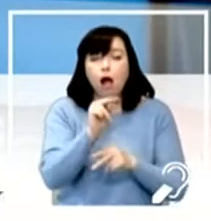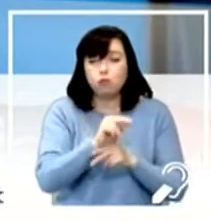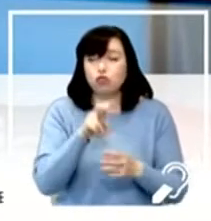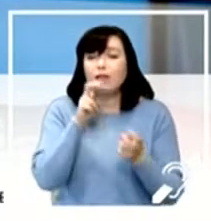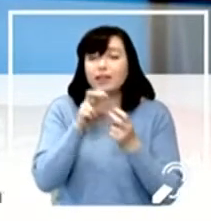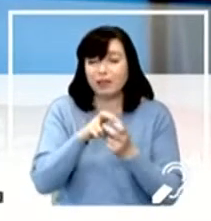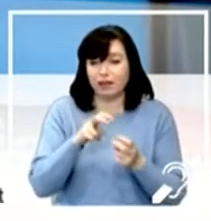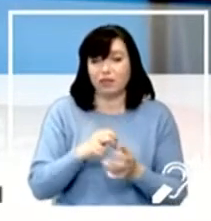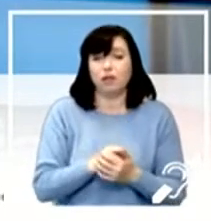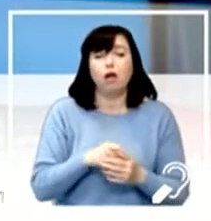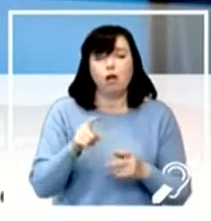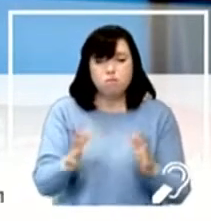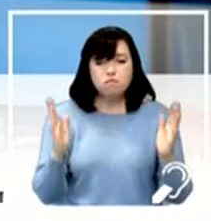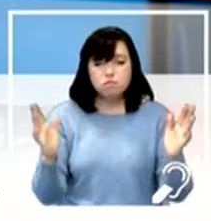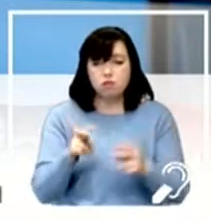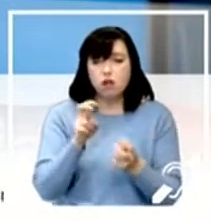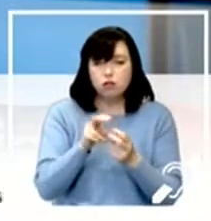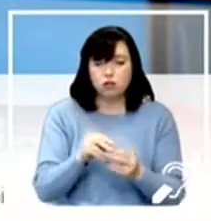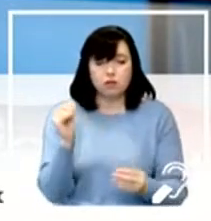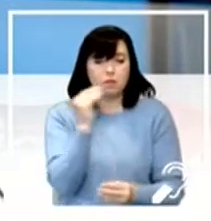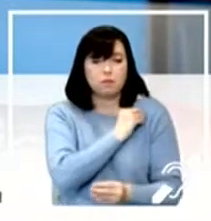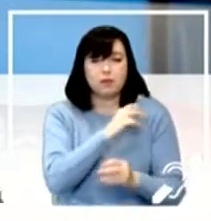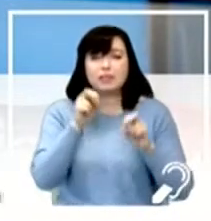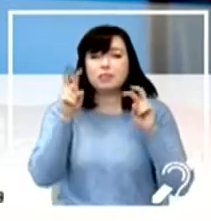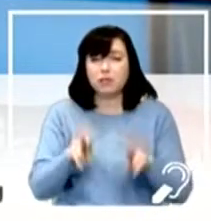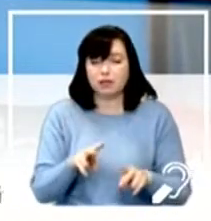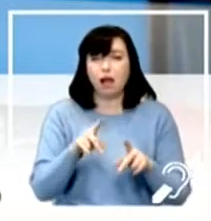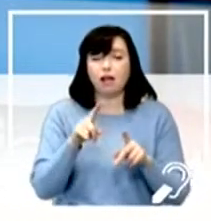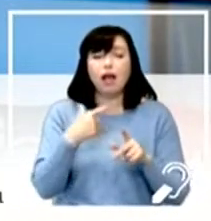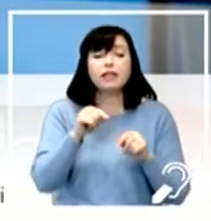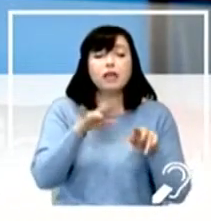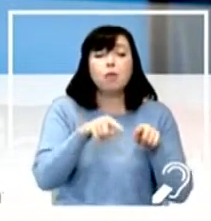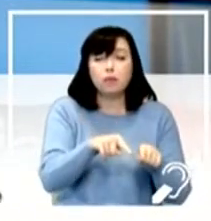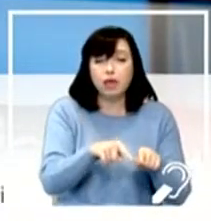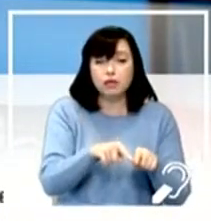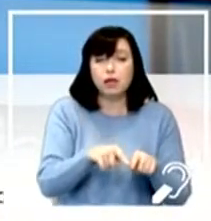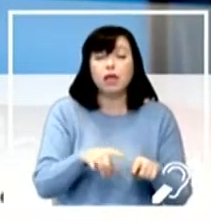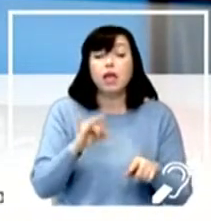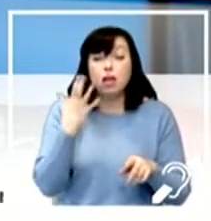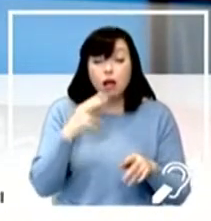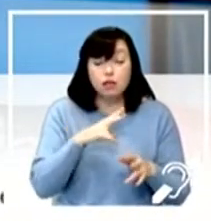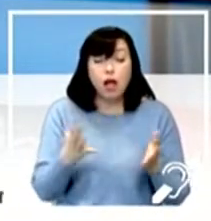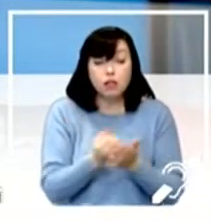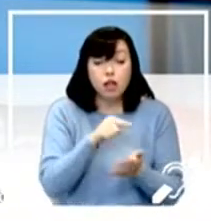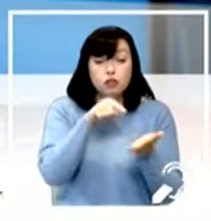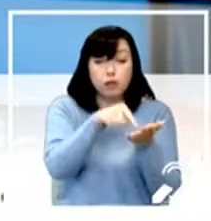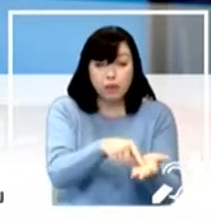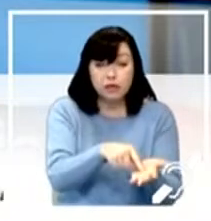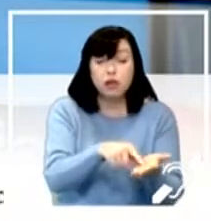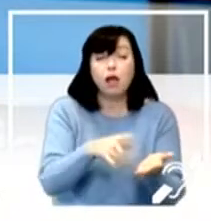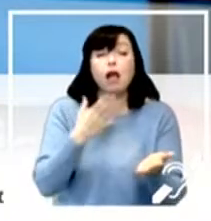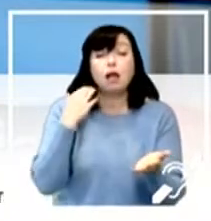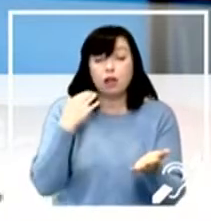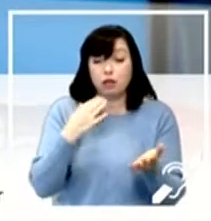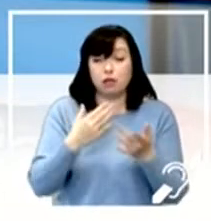salvare. Șobolanii gigant sunt dotați cu un mic dispozitiv de localizare și odată ce au ajuns la țintă, operațiunea de căutare